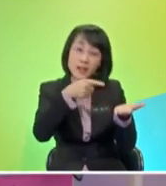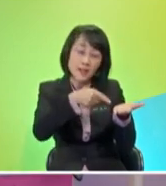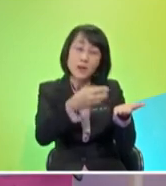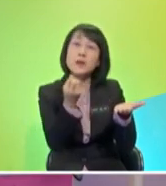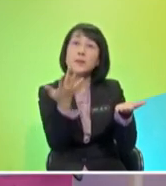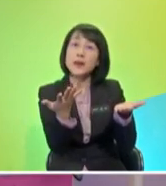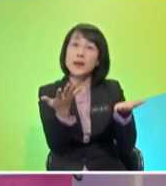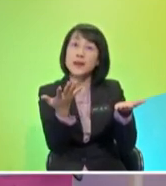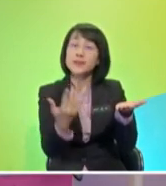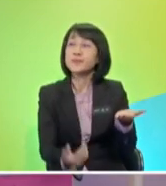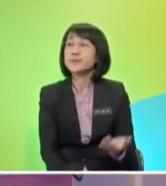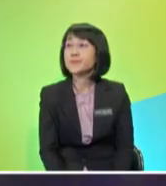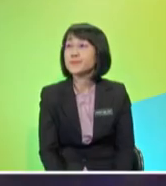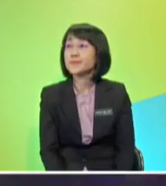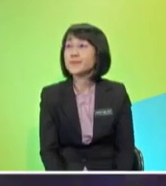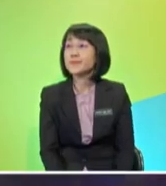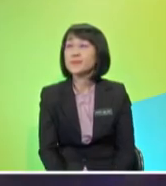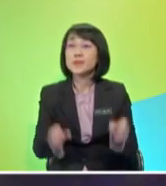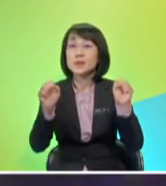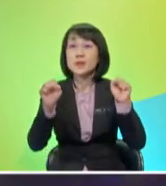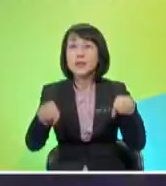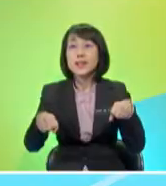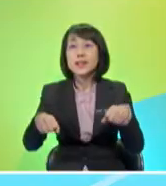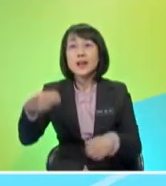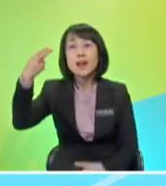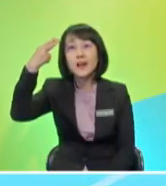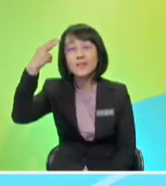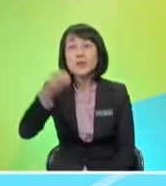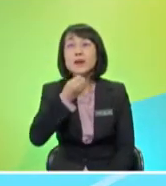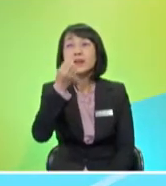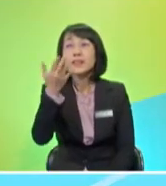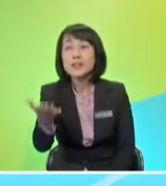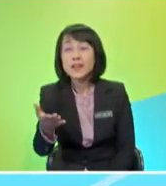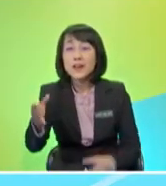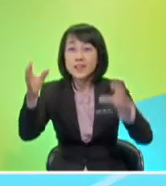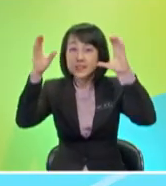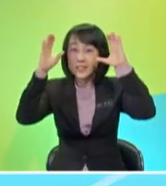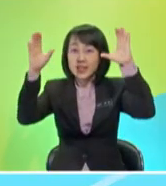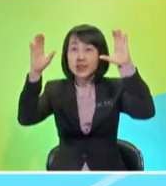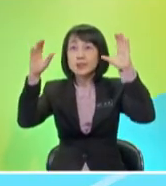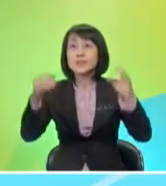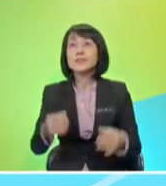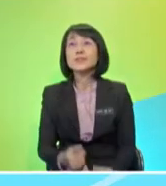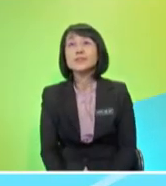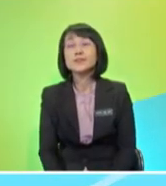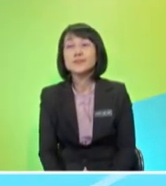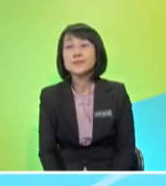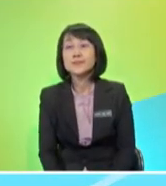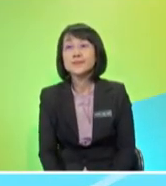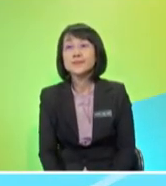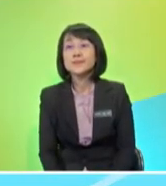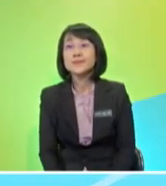murid-murid? Boleh tak Hafi tolong bagi tahu cikgu? Okey, Hafi. Dah bersedia